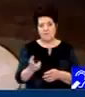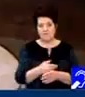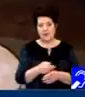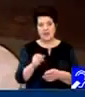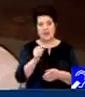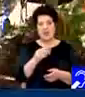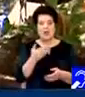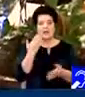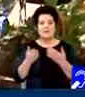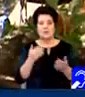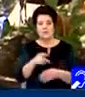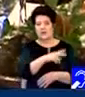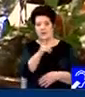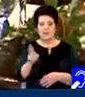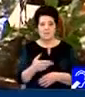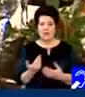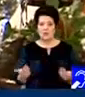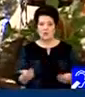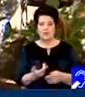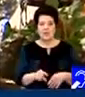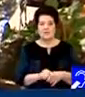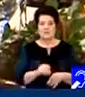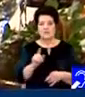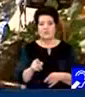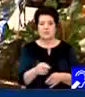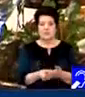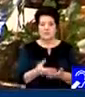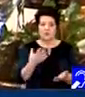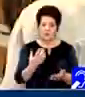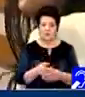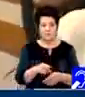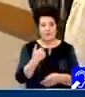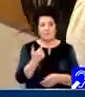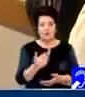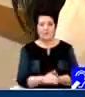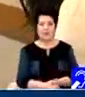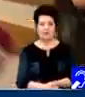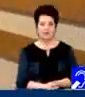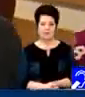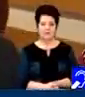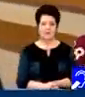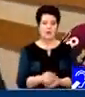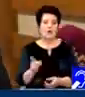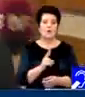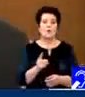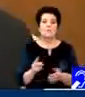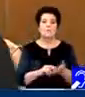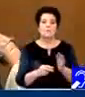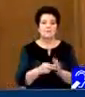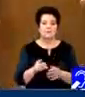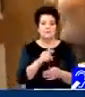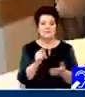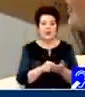trezească întrebările nimănui. Mese scumpe, dar și autorități scumpe, la vorbă. Domnule, cum a fost ca proiectul pe care l-aveți